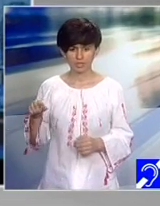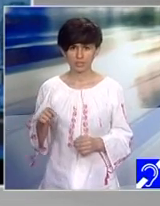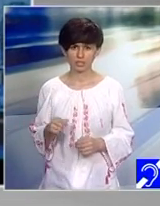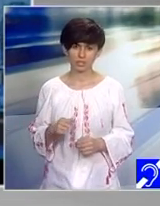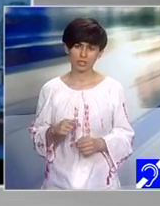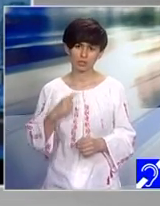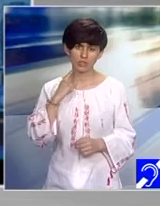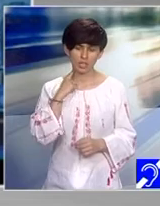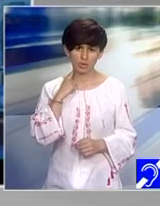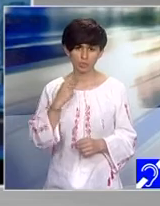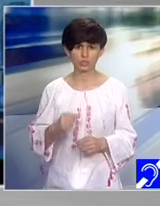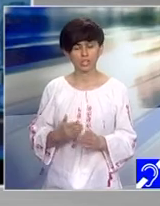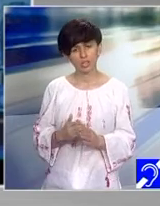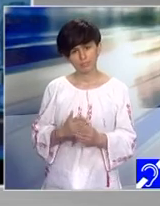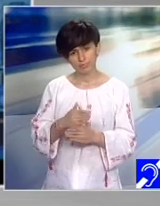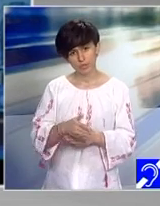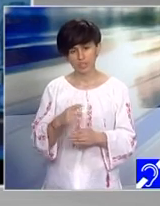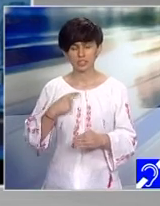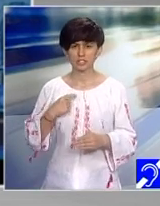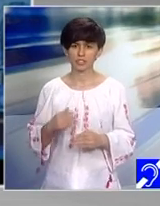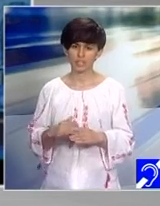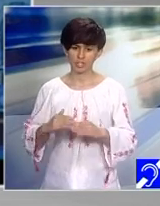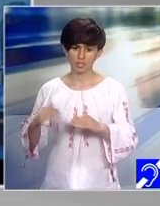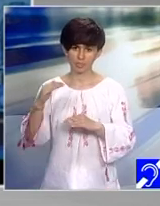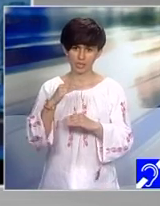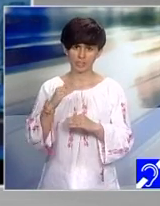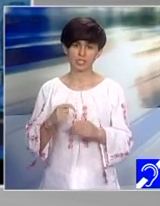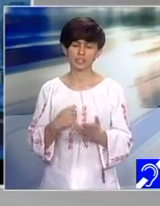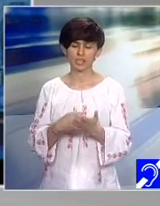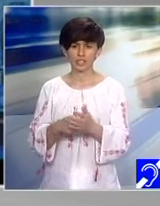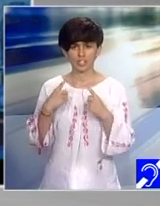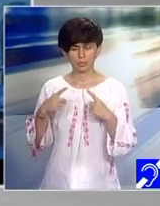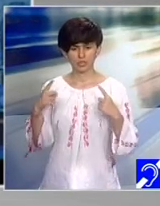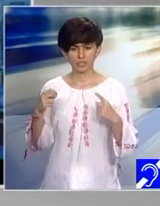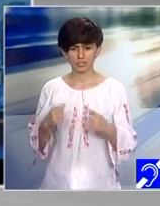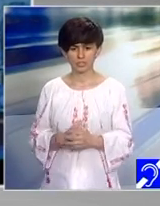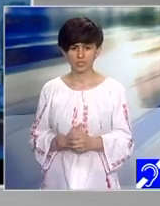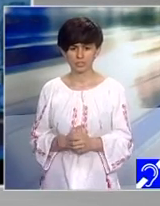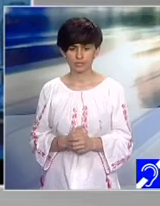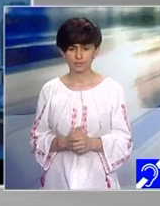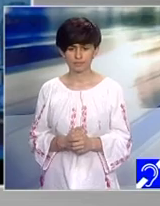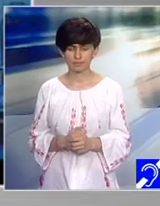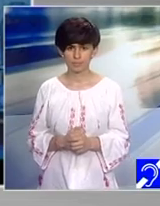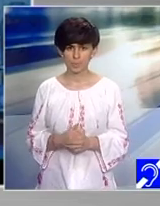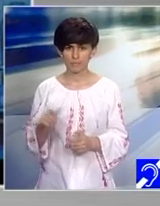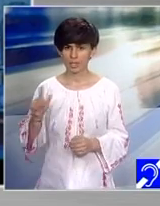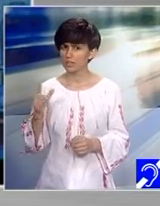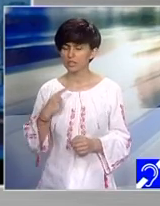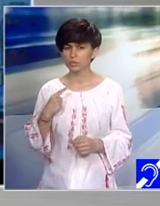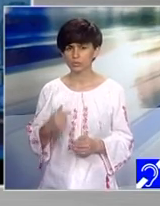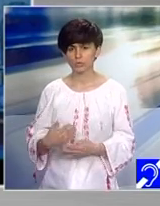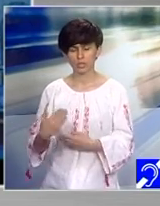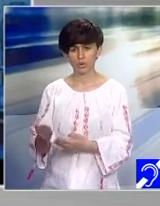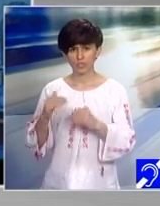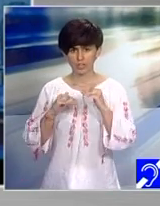pentru profesori cu câteva procente și în sfârșit ele nu mai sunt acordate absolut uniform. Unde 5% sau 10%